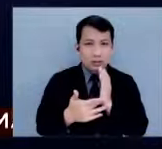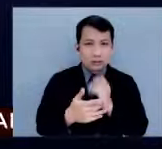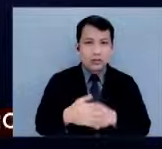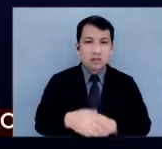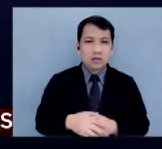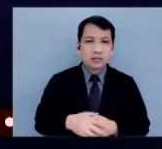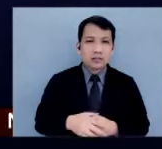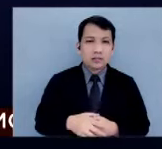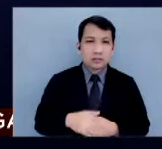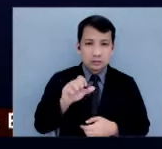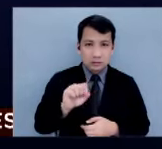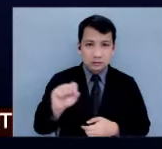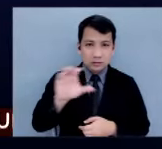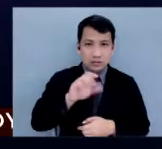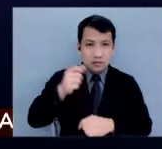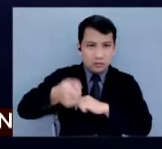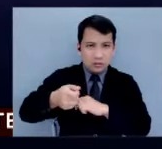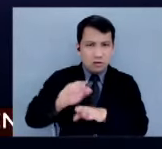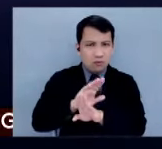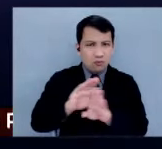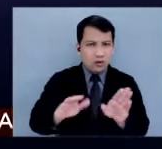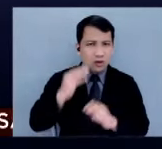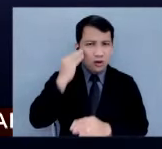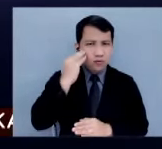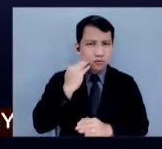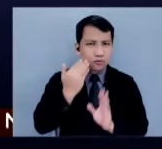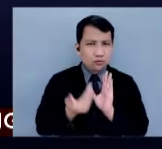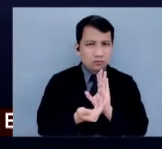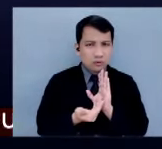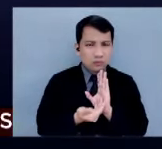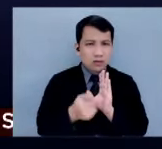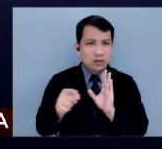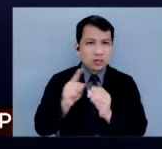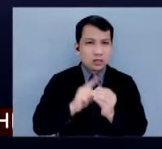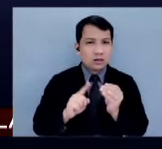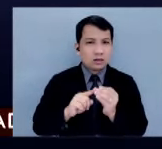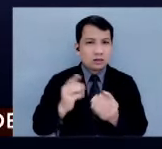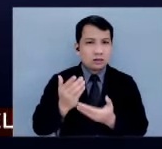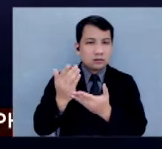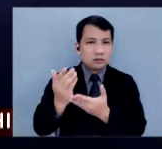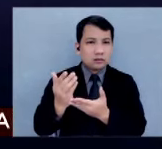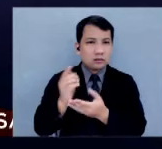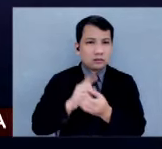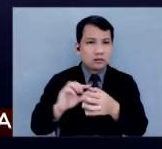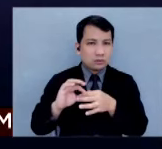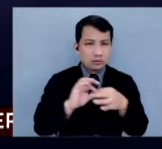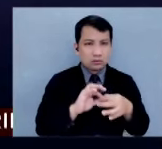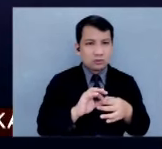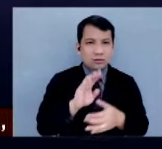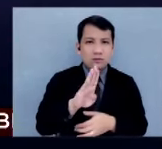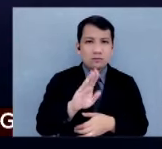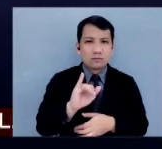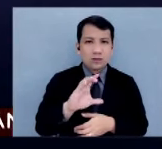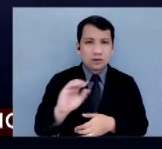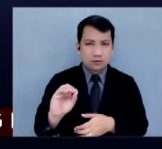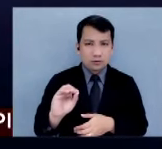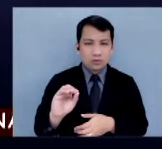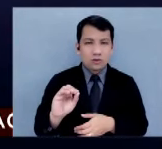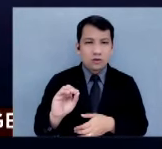Supreme Court, ginit itong walang sapat na legal standing ang petisyon ng transport group na Bayo Association